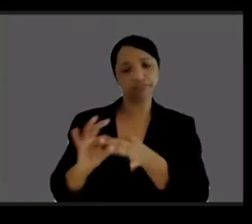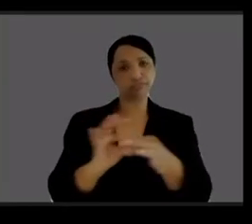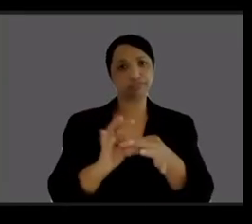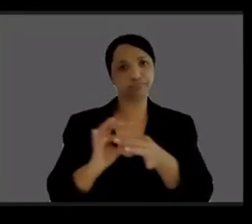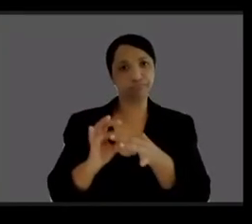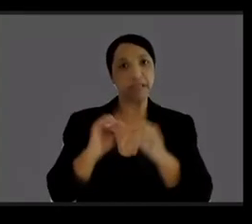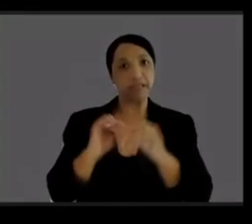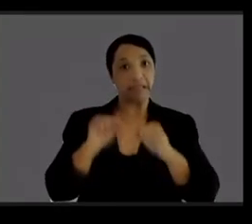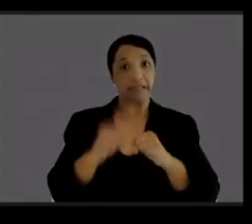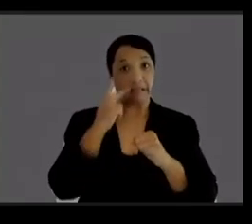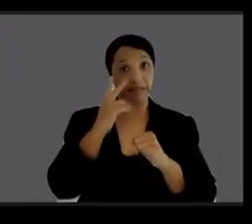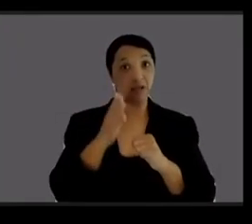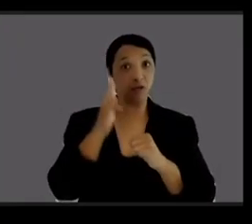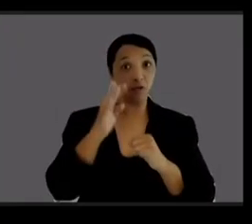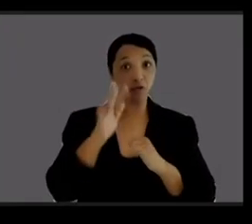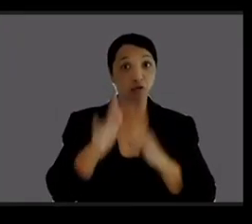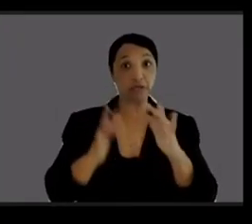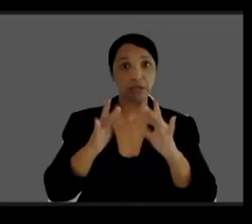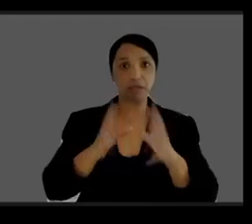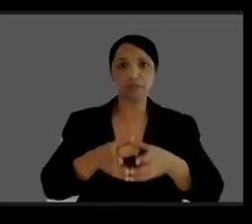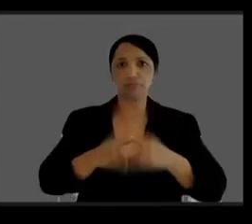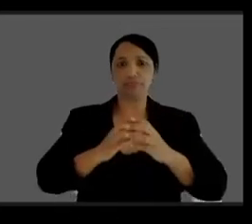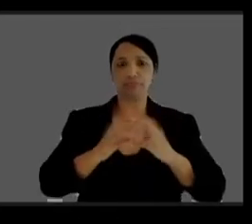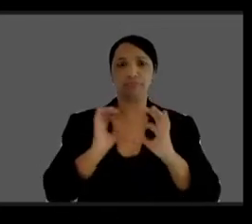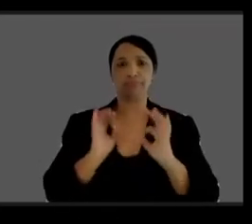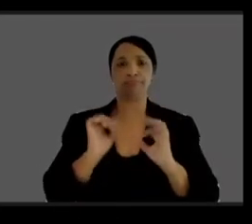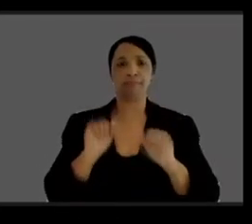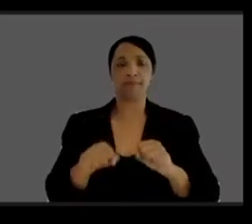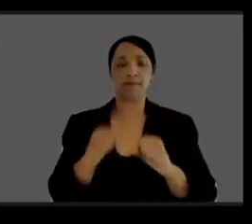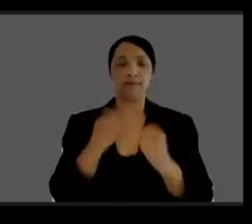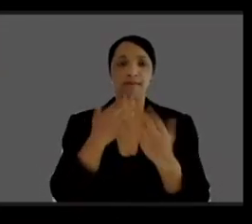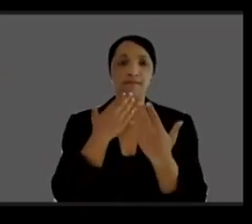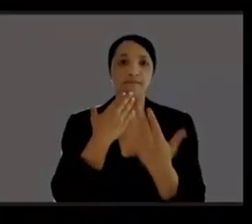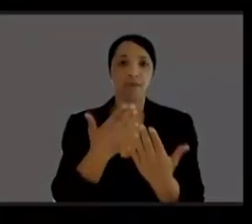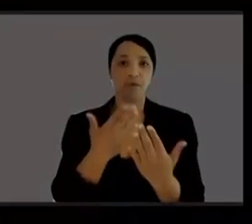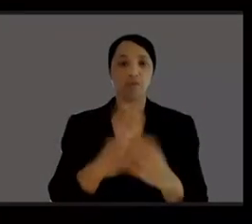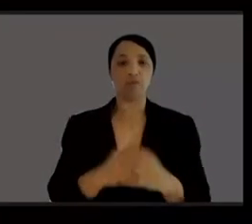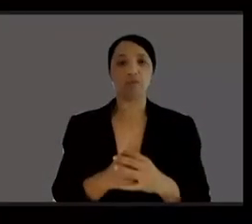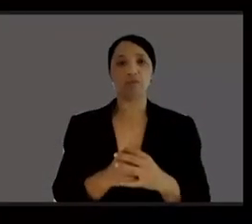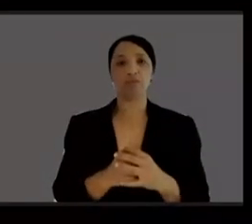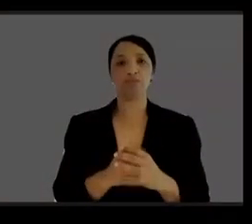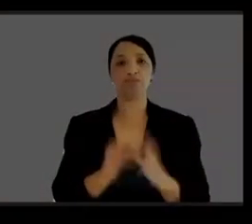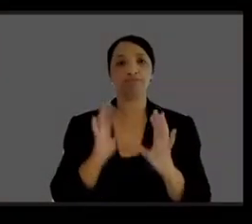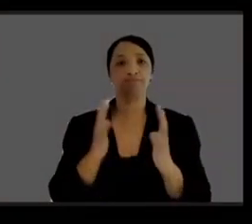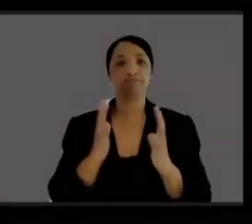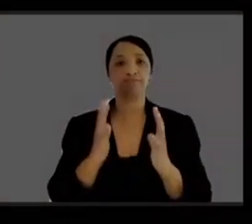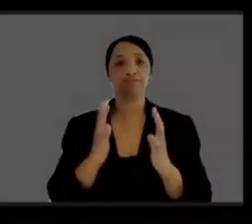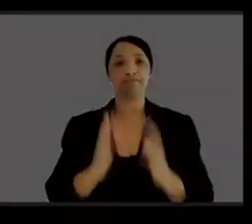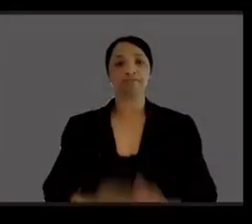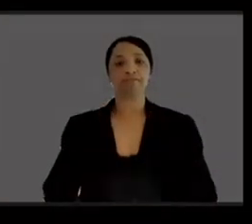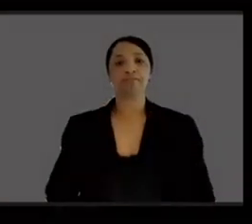路，来打造一个 The Internet We Want， 我们想要的互联网。谢谢大家。